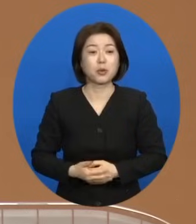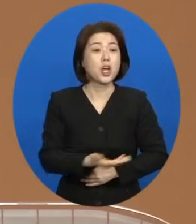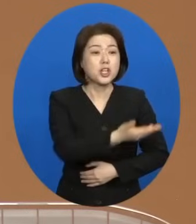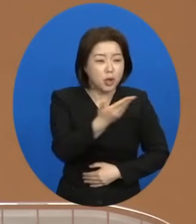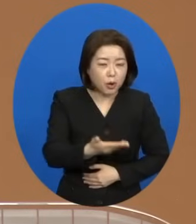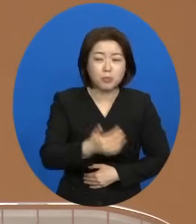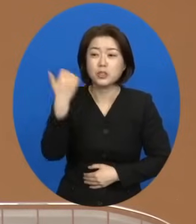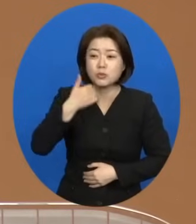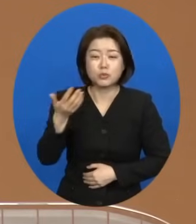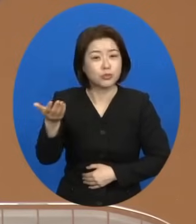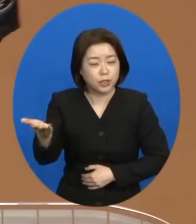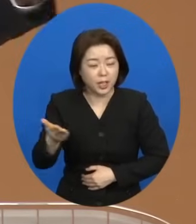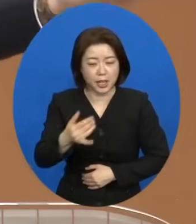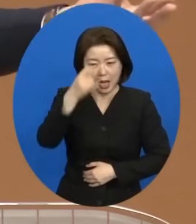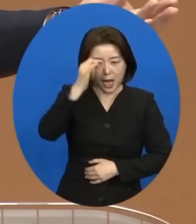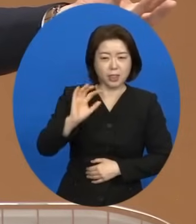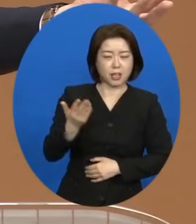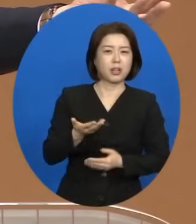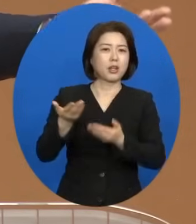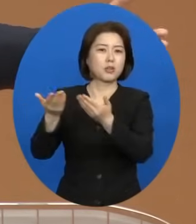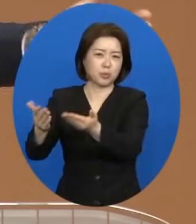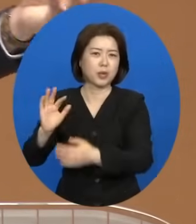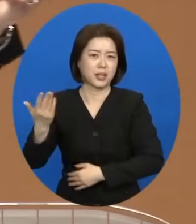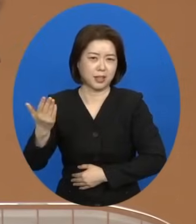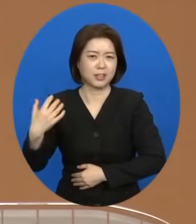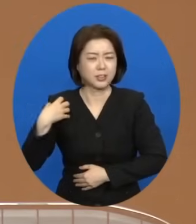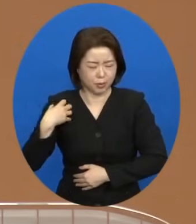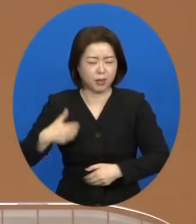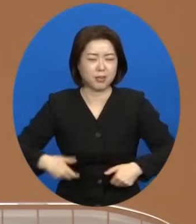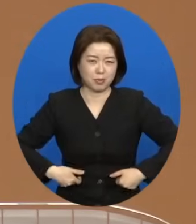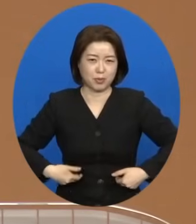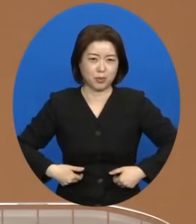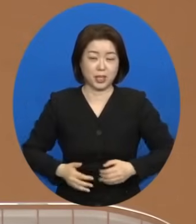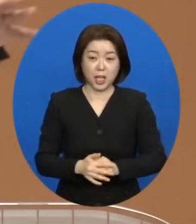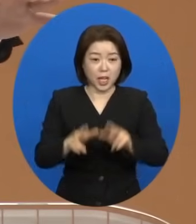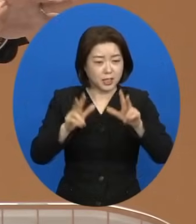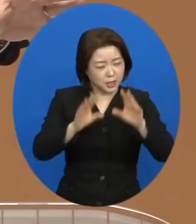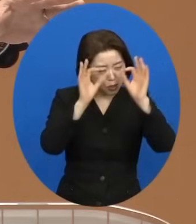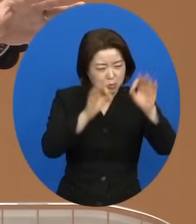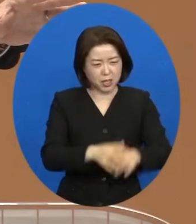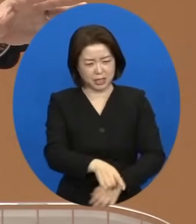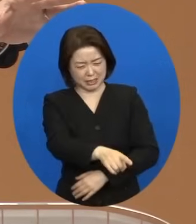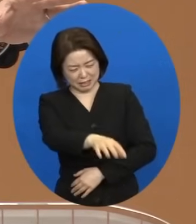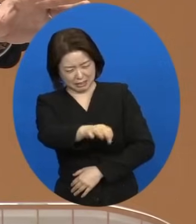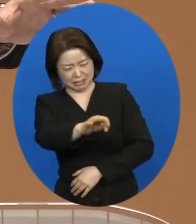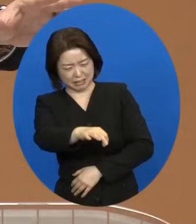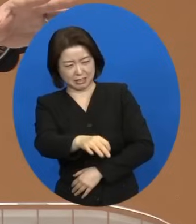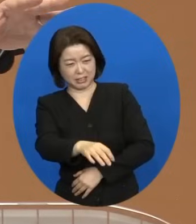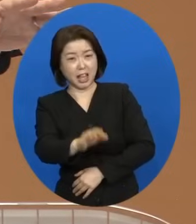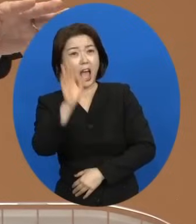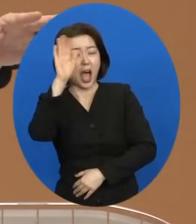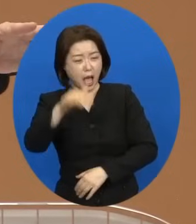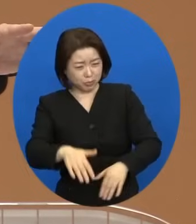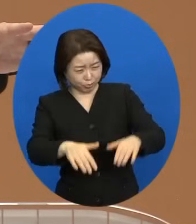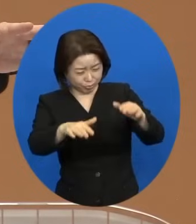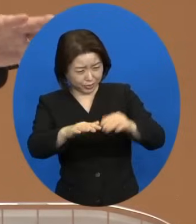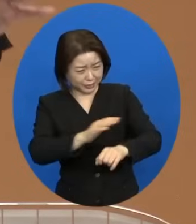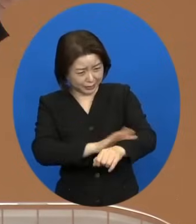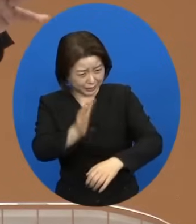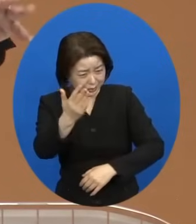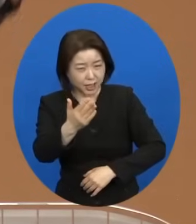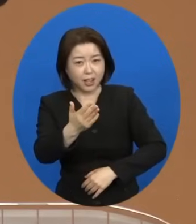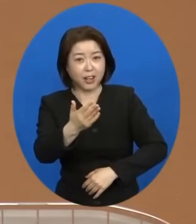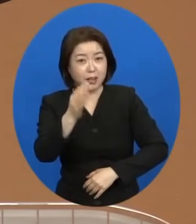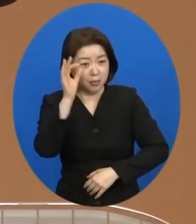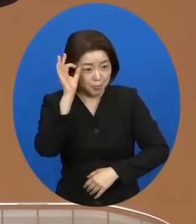누군가에게 한나가 되어 주셔야 합니다 그러면 지금 보기에는 뭐 얘가 뭐 하겠나 나중에 하겠나 싶지만